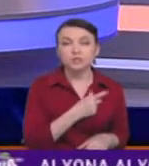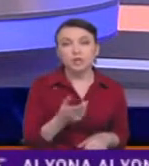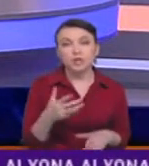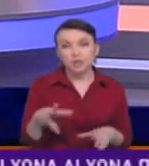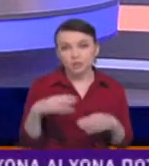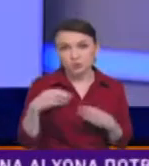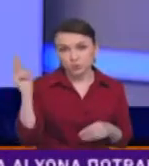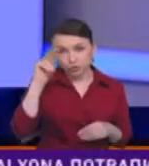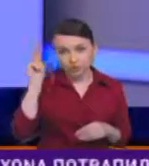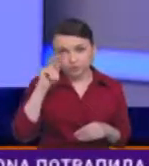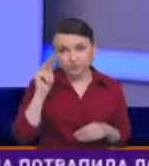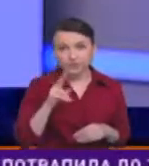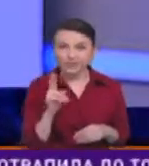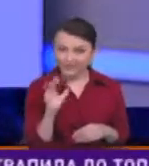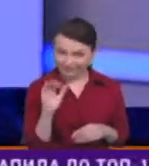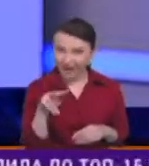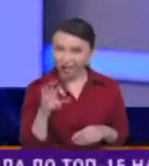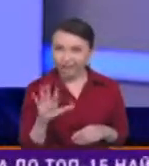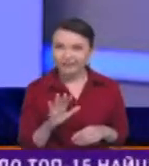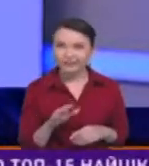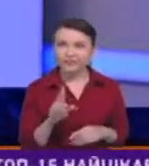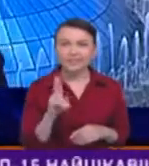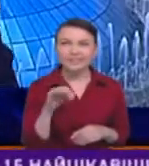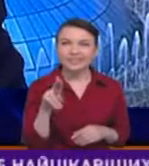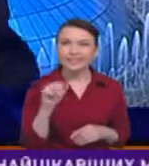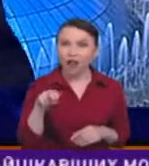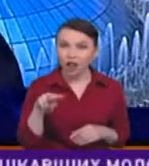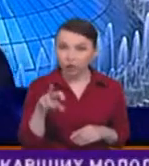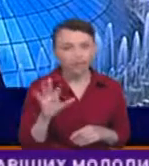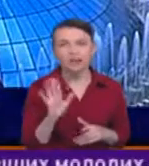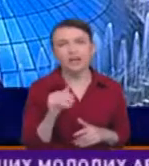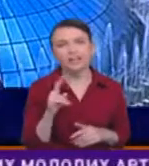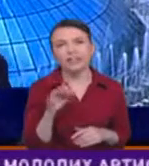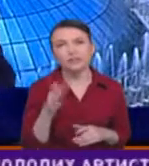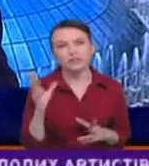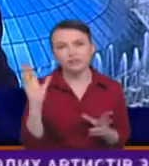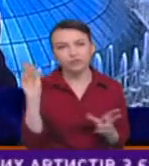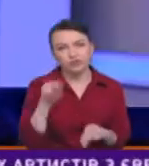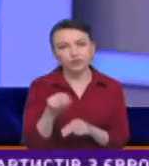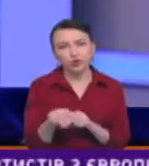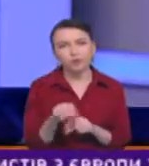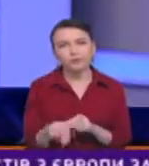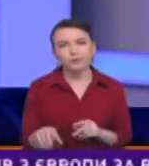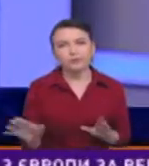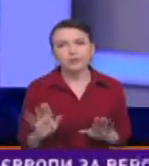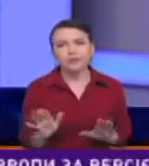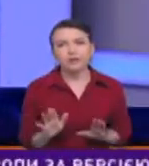разом вчилися. Кидаловим я не вчився. Да, його взагалі-то я мені